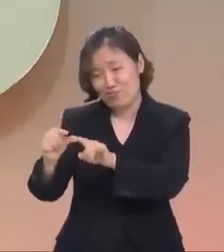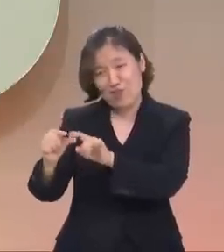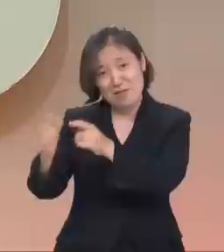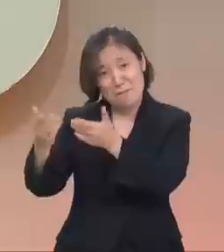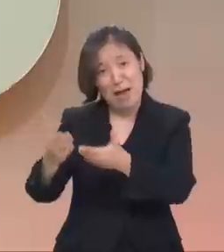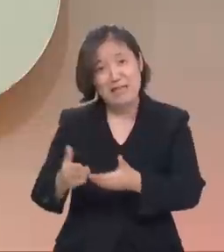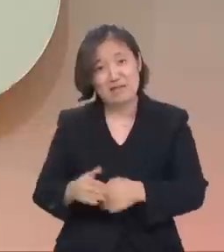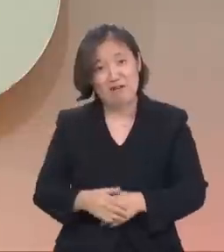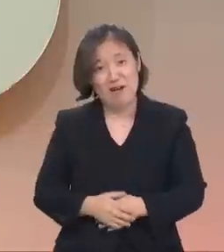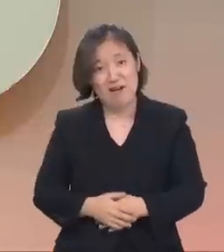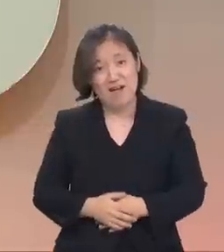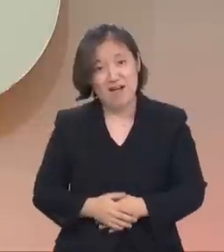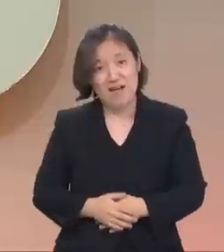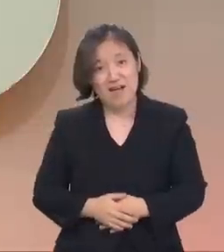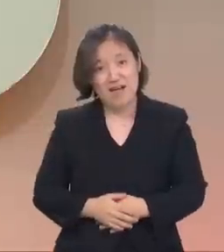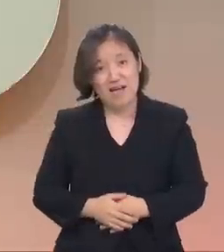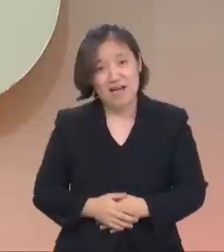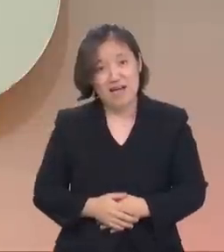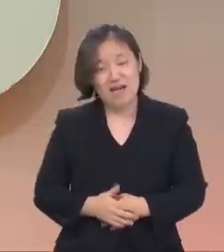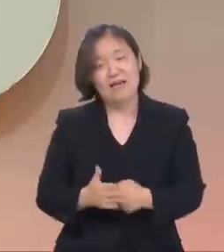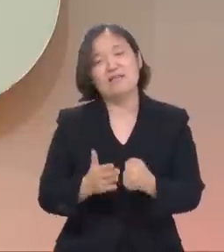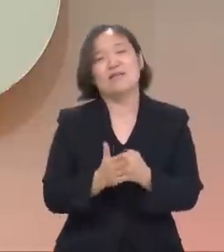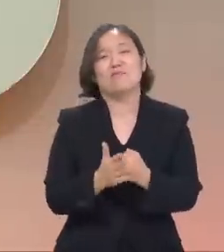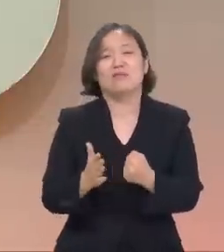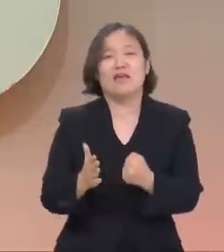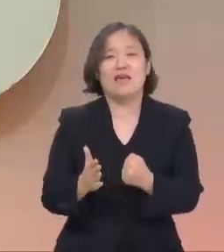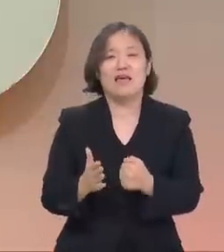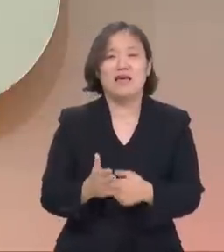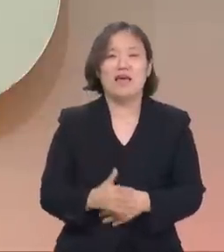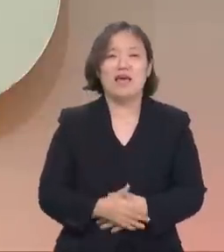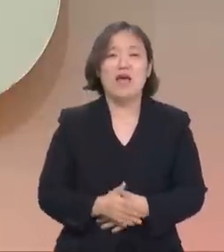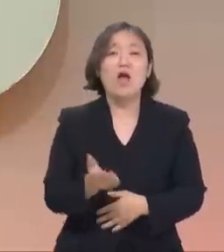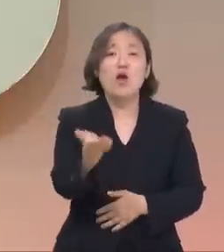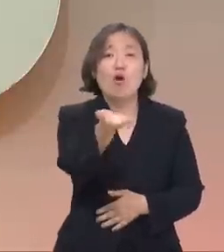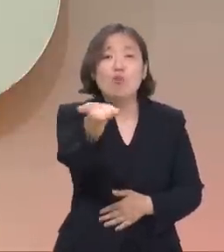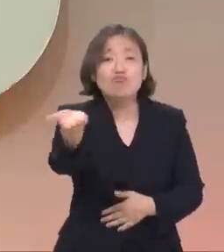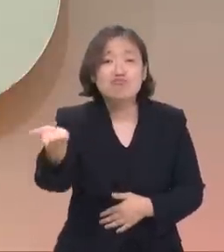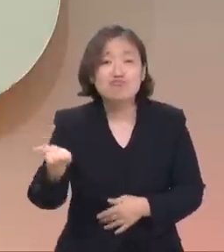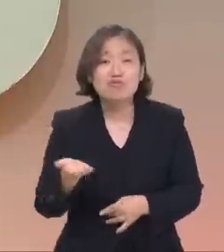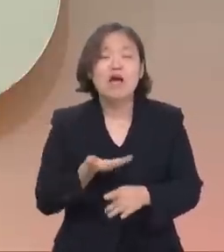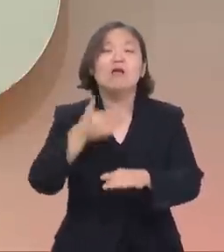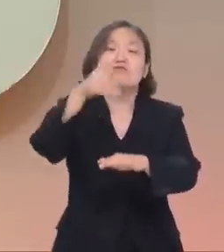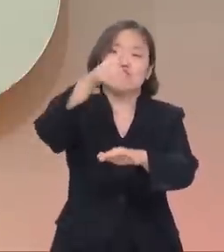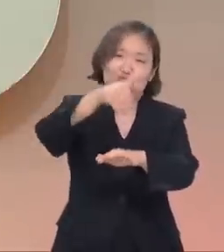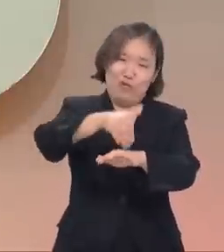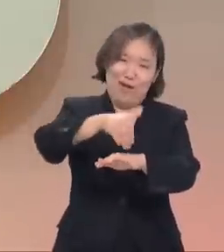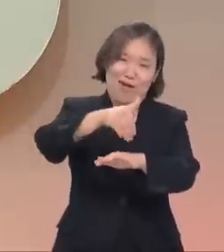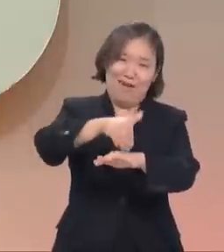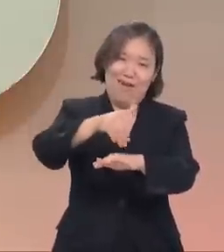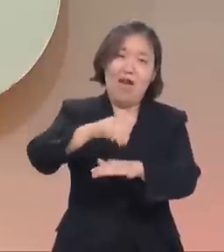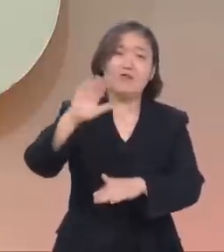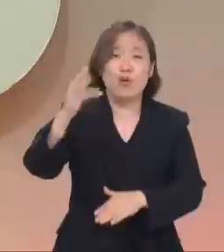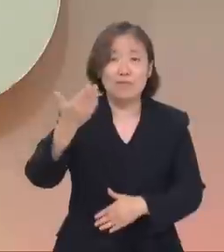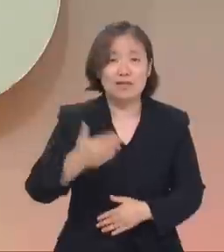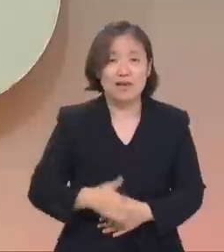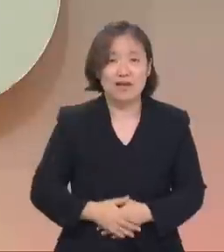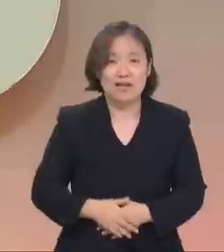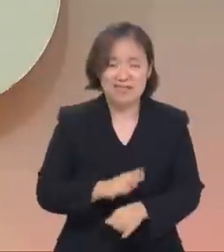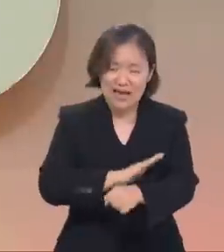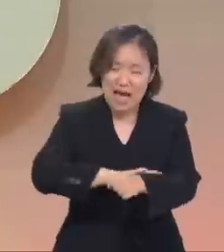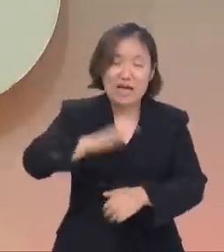결국 우리에게 주어진 단 하나에 해답은 바로 수행이다라는